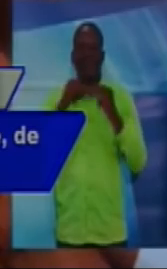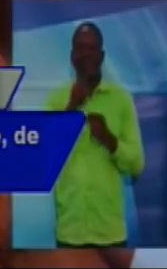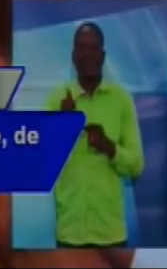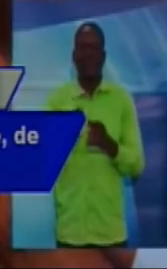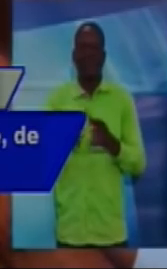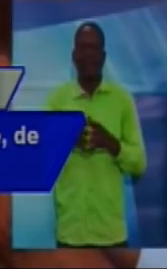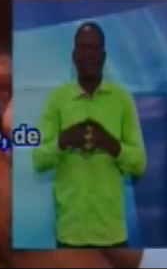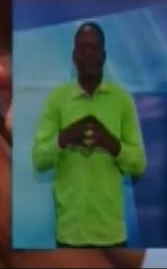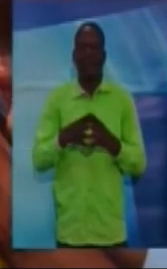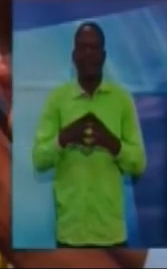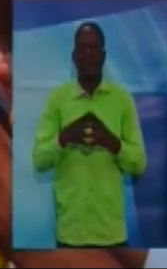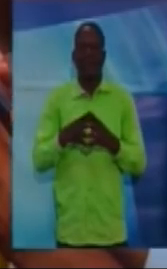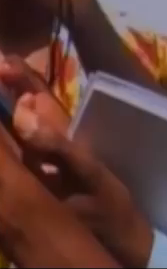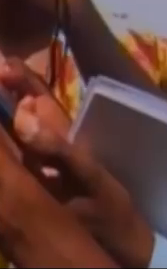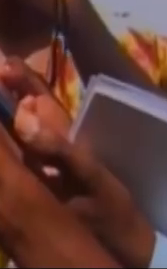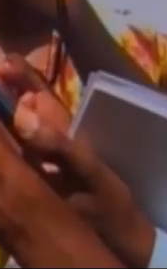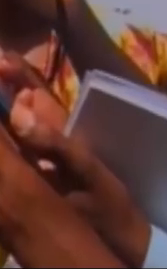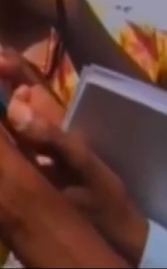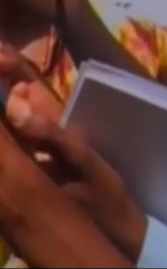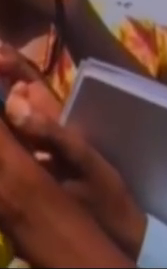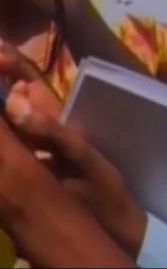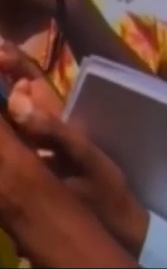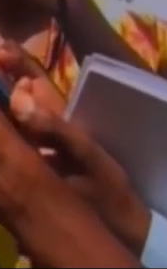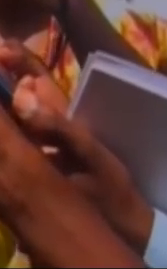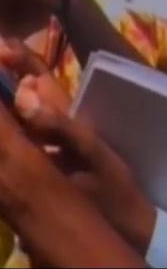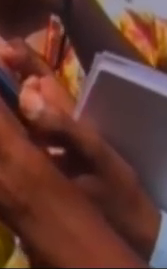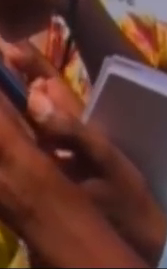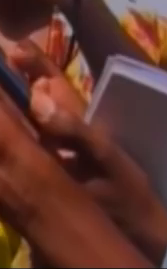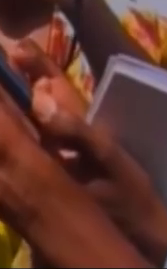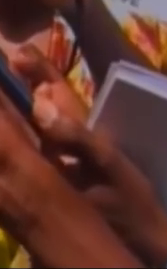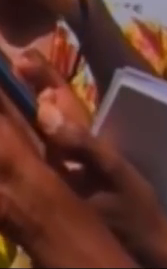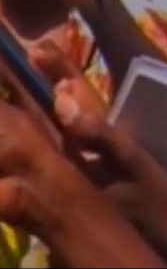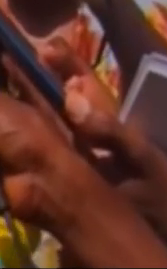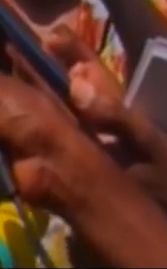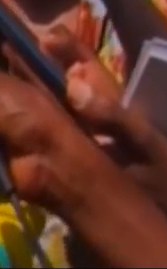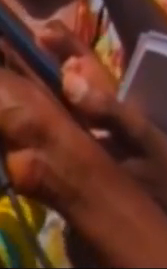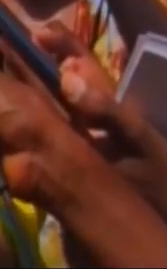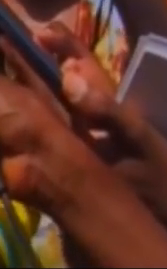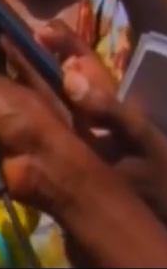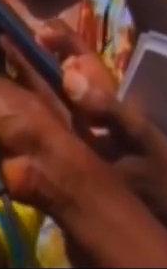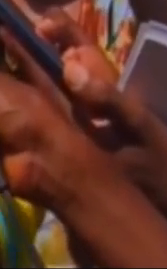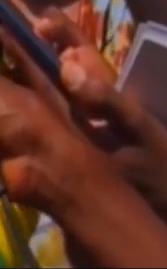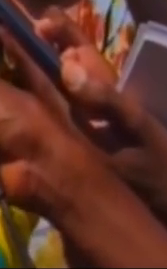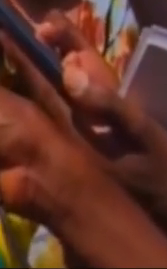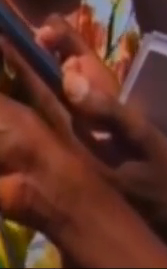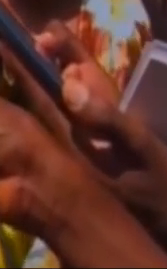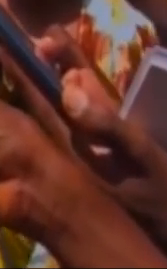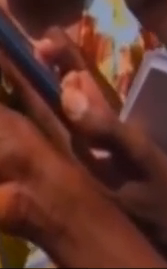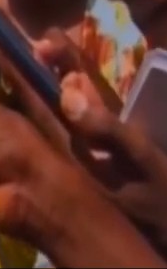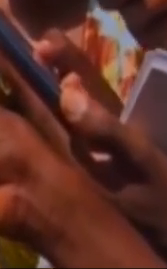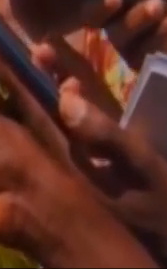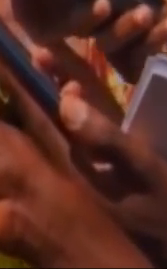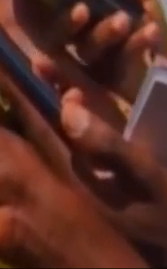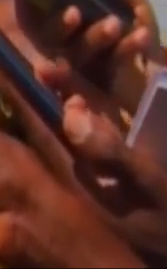produits bien. Et elles ont du mal à écouler ces produits. Donc nous allons aujourd'hui échanger avec elles pour les aider à